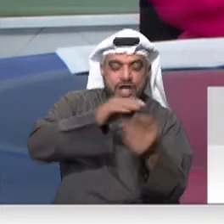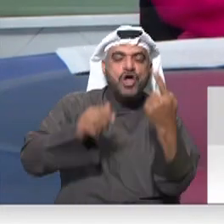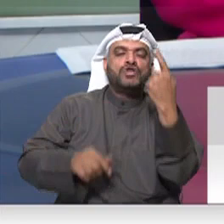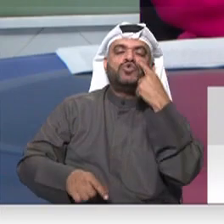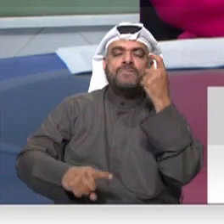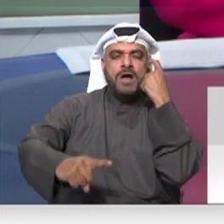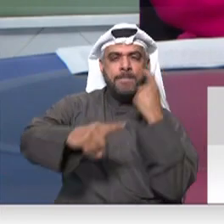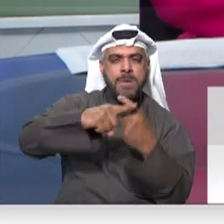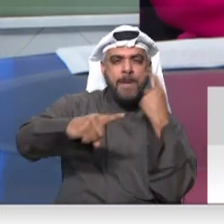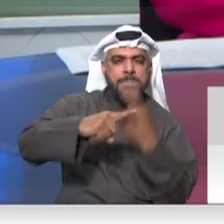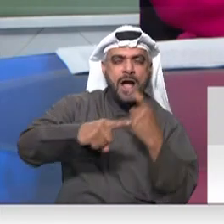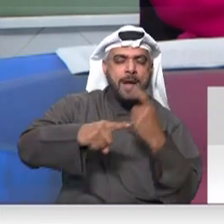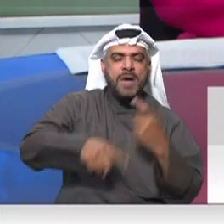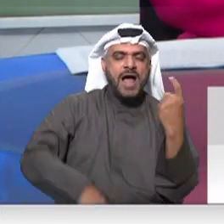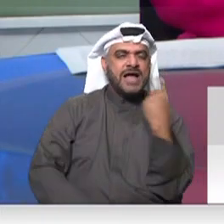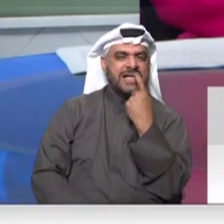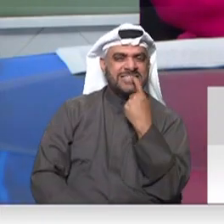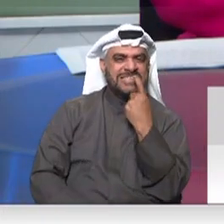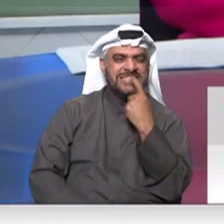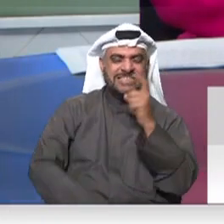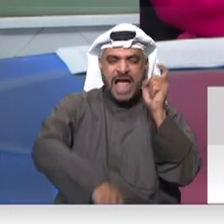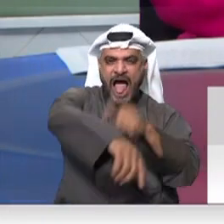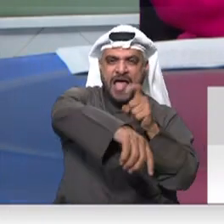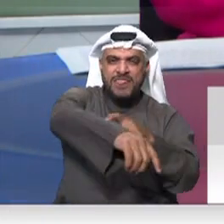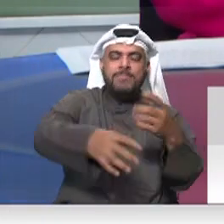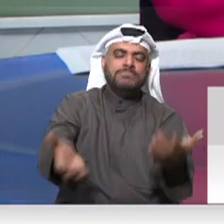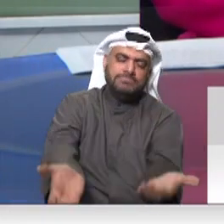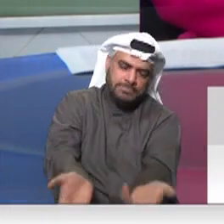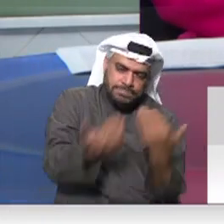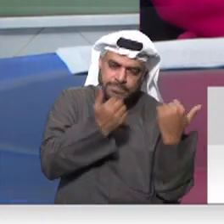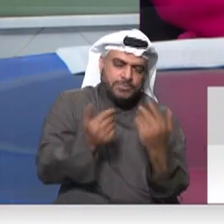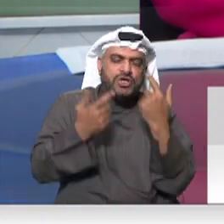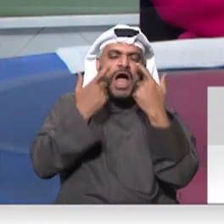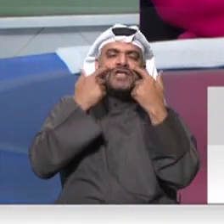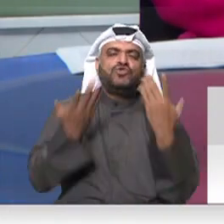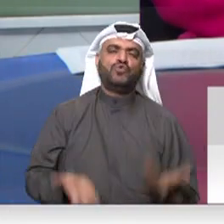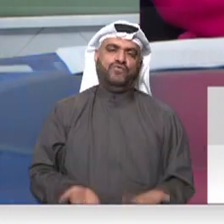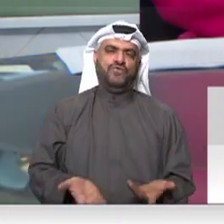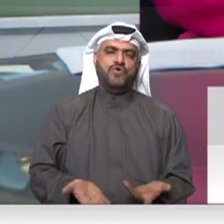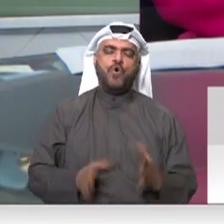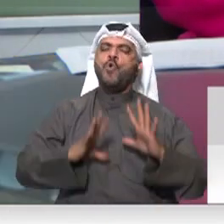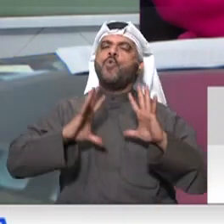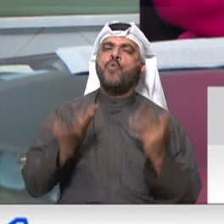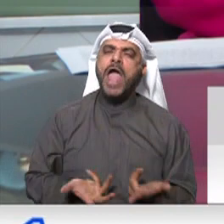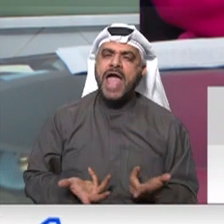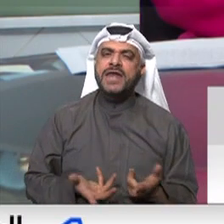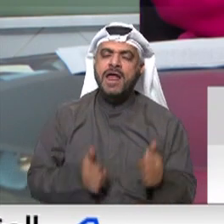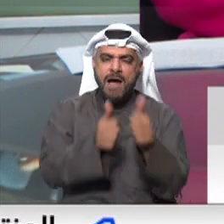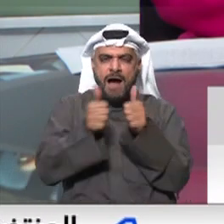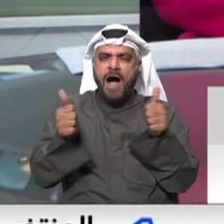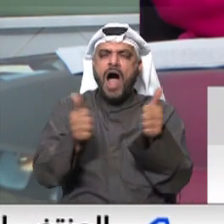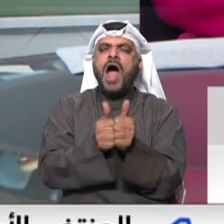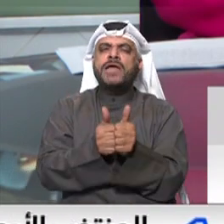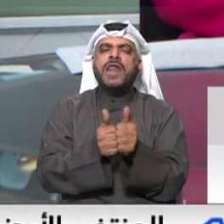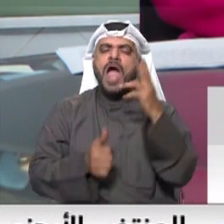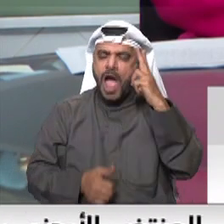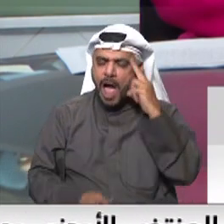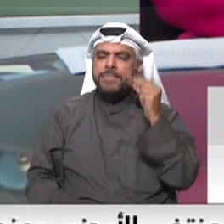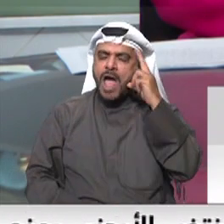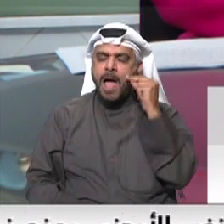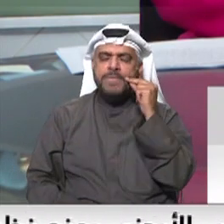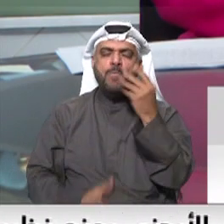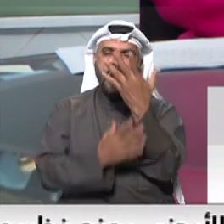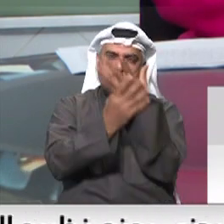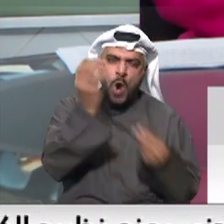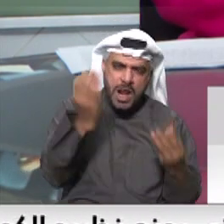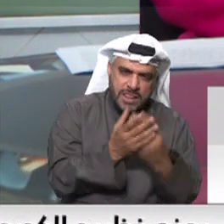خلال انعقاد جلسه لمناقشه تقرير الامين العام للامم المتحده 39 عن بعثه الامم المتحده